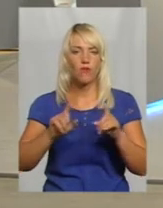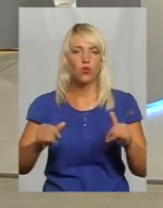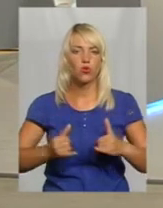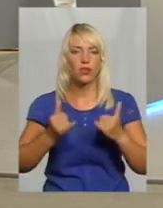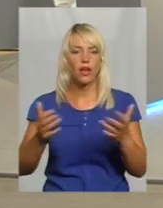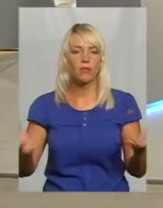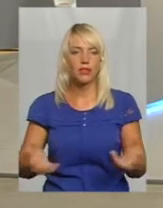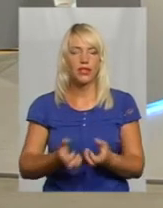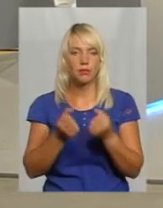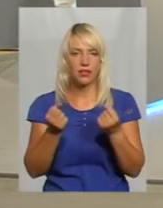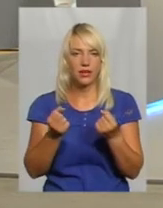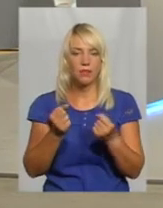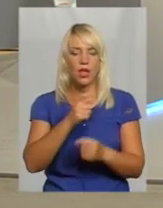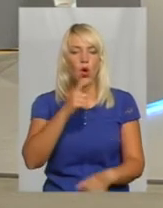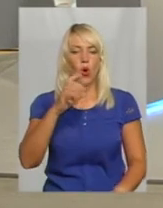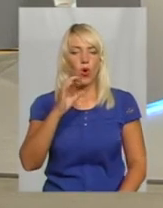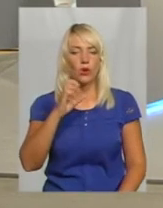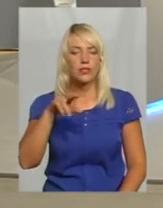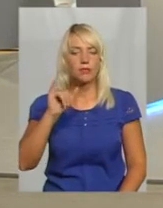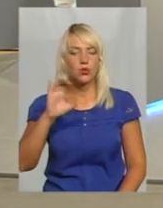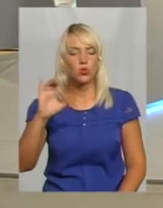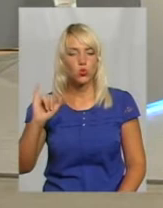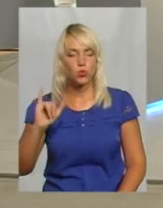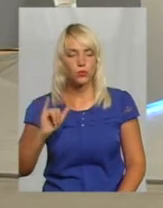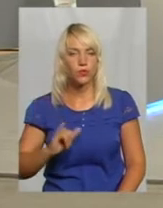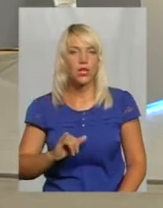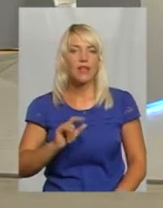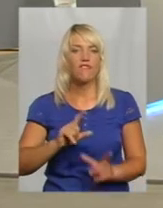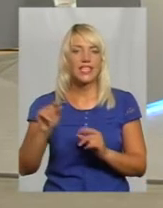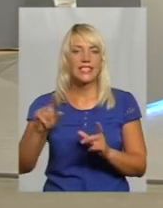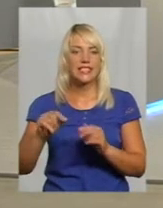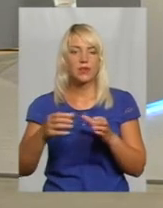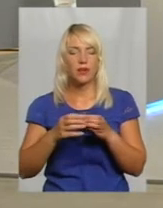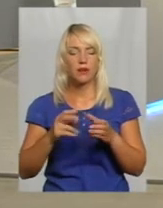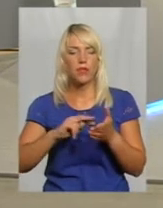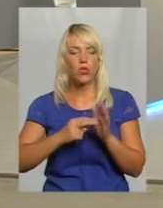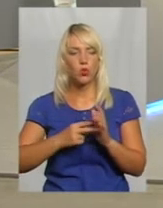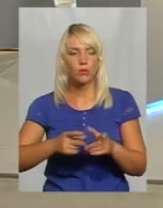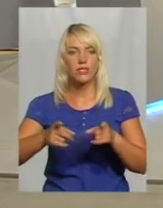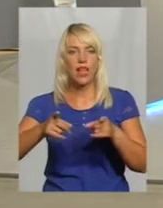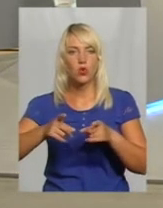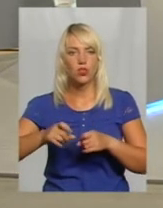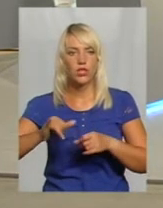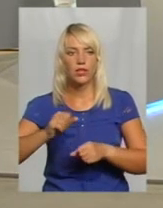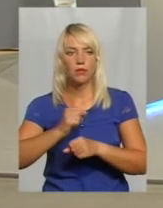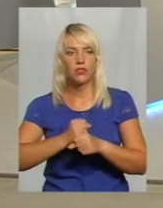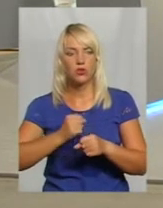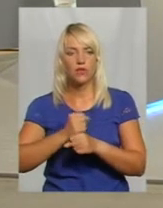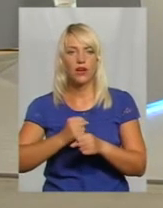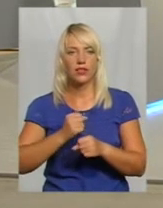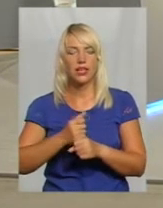підтримки саме хоспісу і виїзних бригад. Плануємо залучати і працювати над